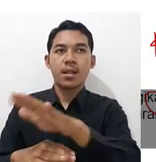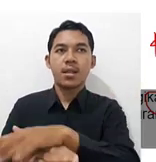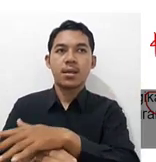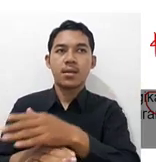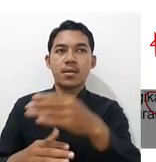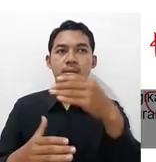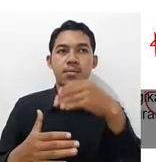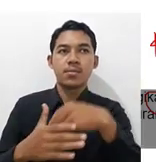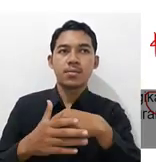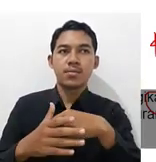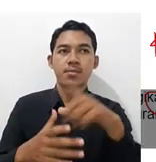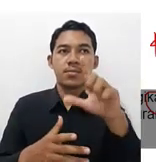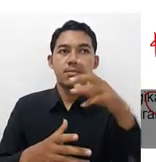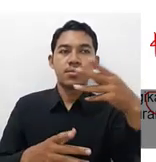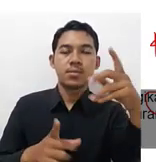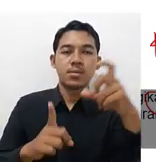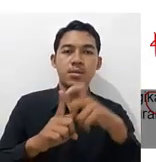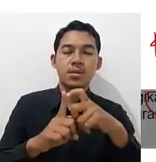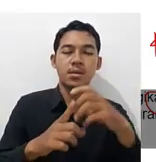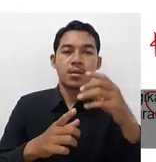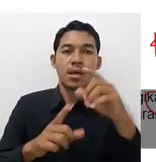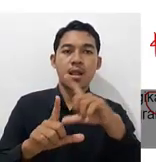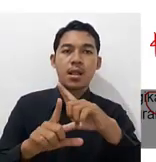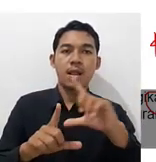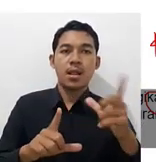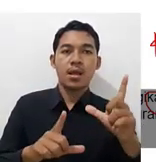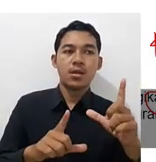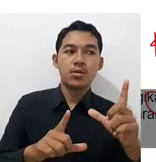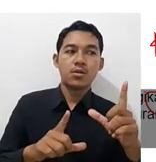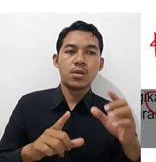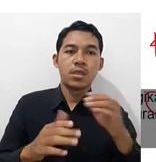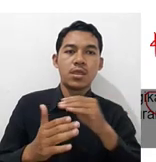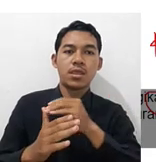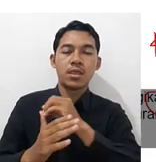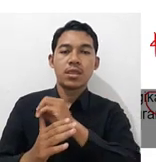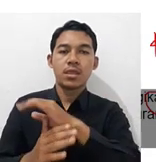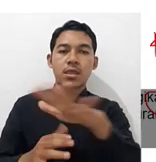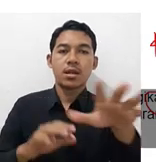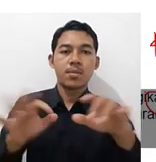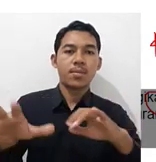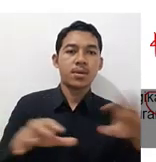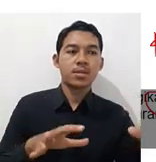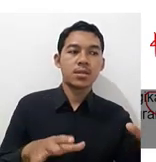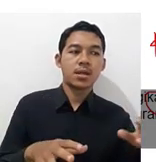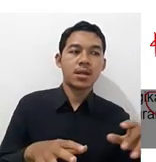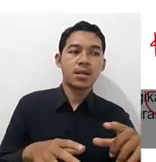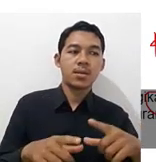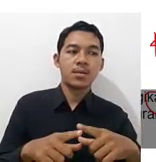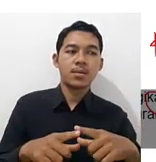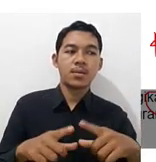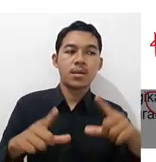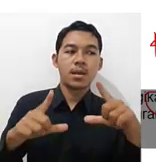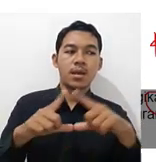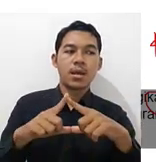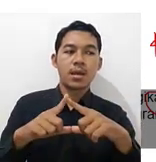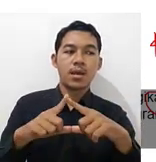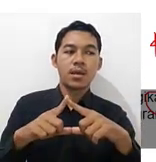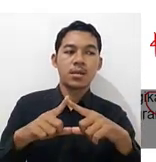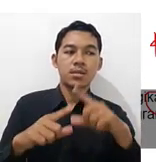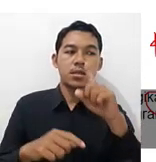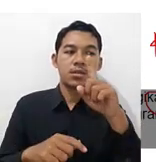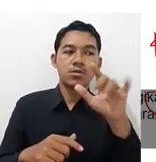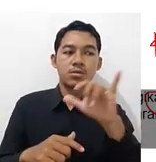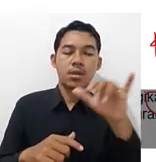masuk ke LED, lanjut. Nah di sini terpencar nih, masuk ke A dan masuk ke B. Nah karena di 0 ini